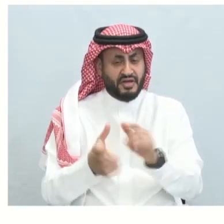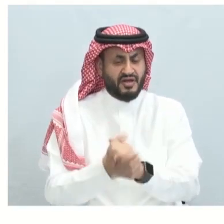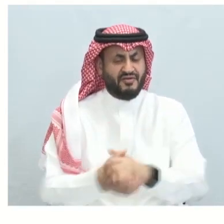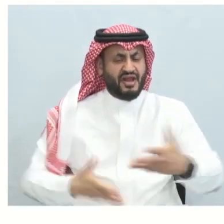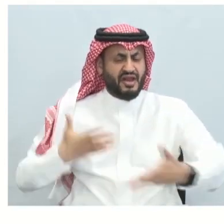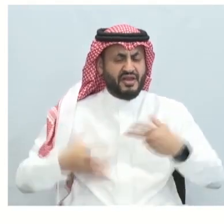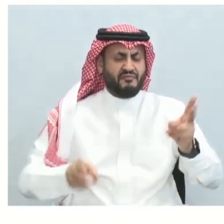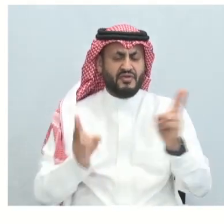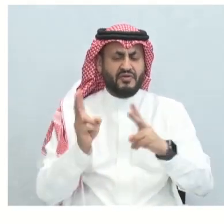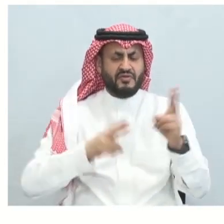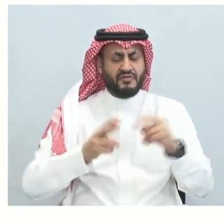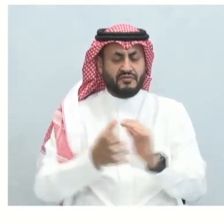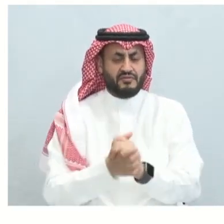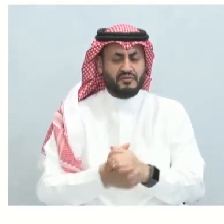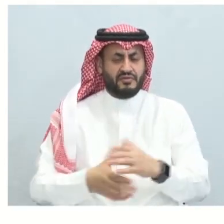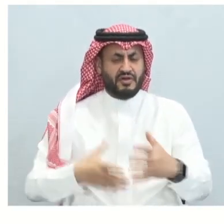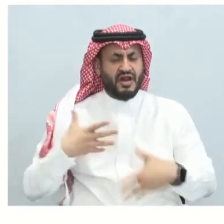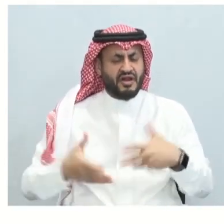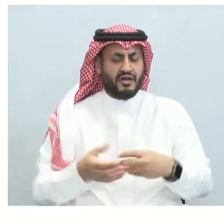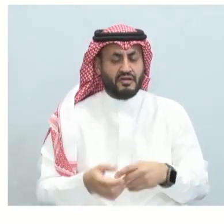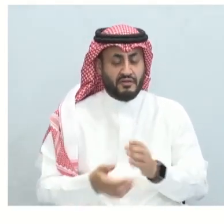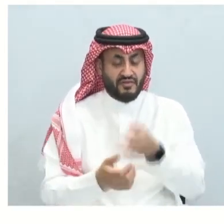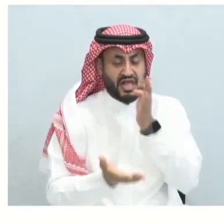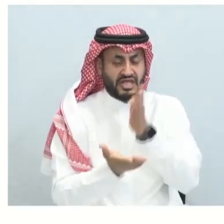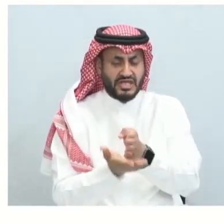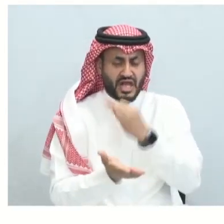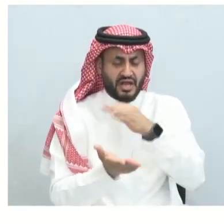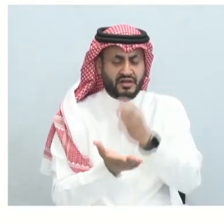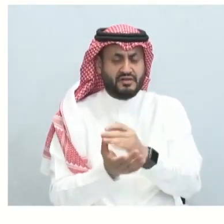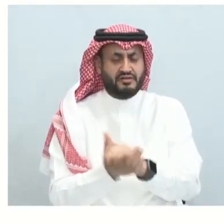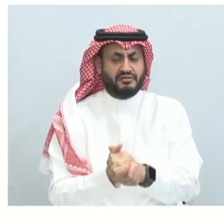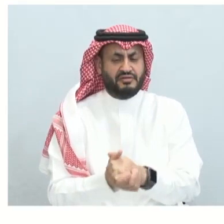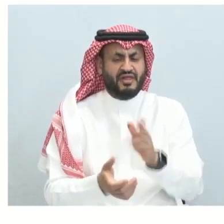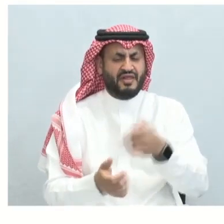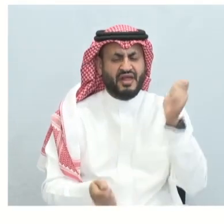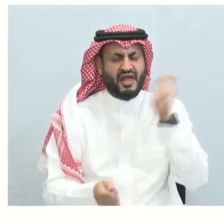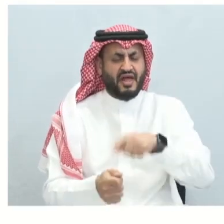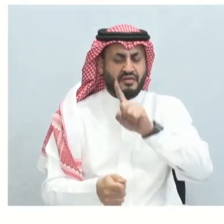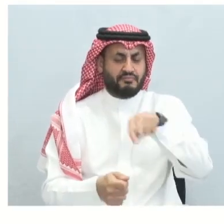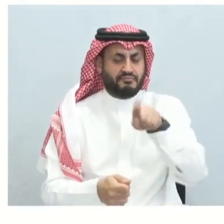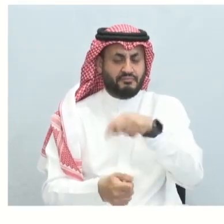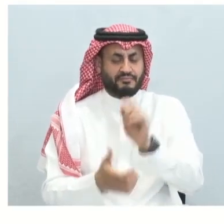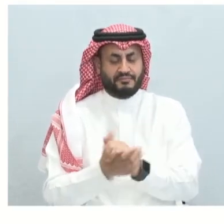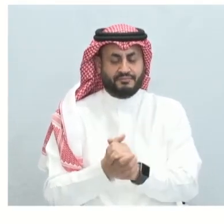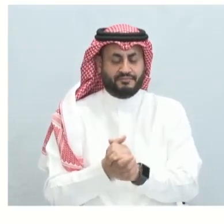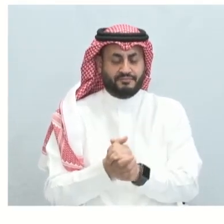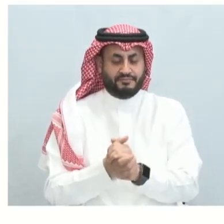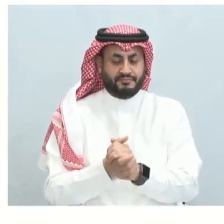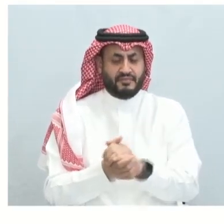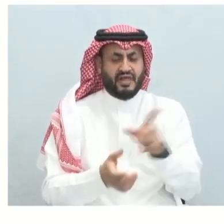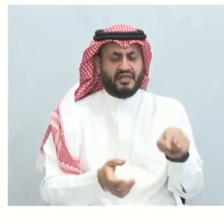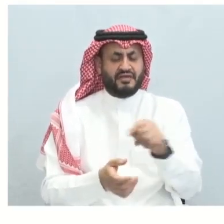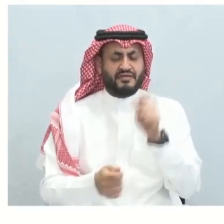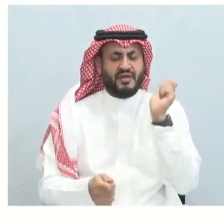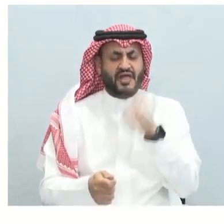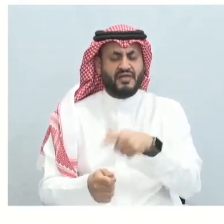اخيه المسلم لا يمزح الا بكل صدق وكذلك بدون اذى بدون اذى ومن ضمن الاذى